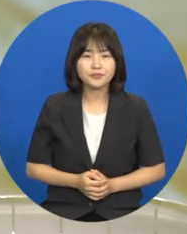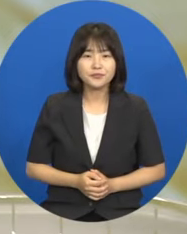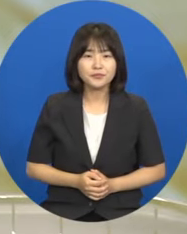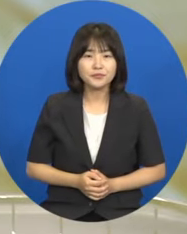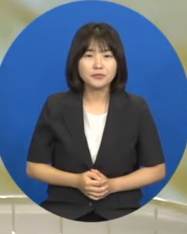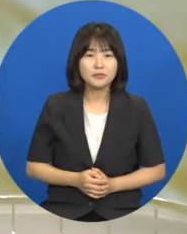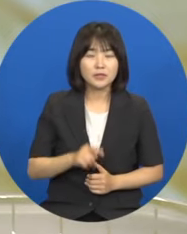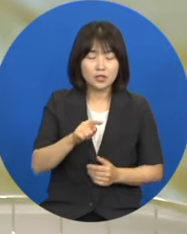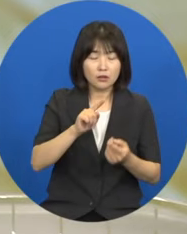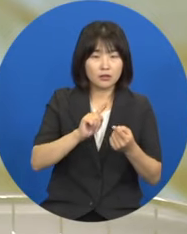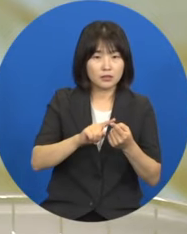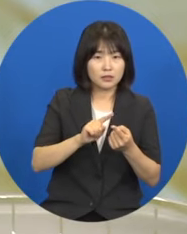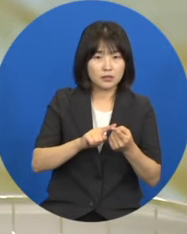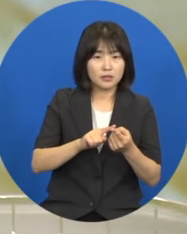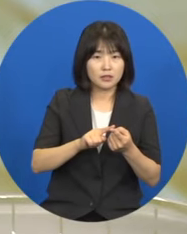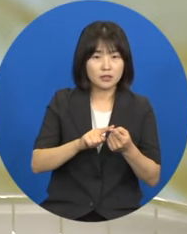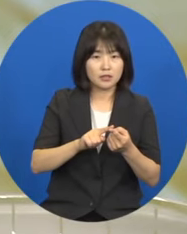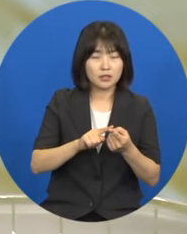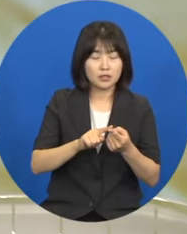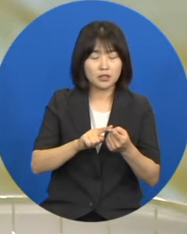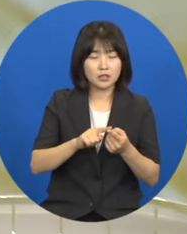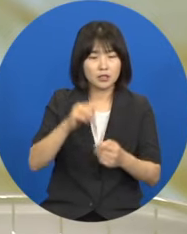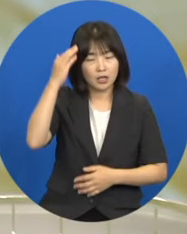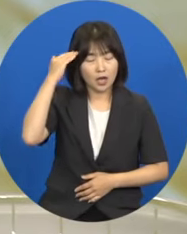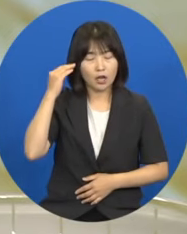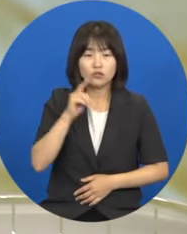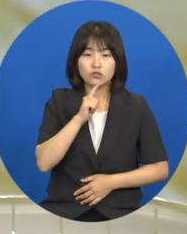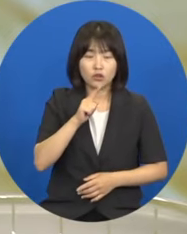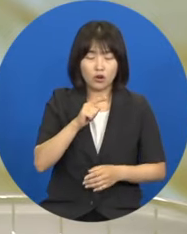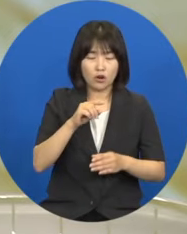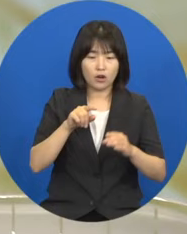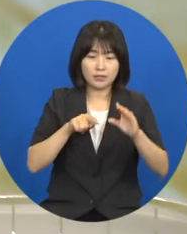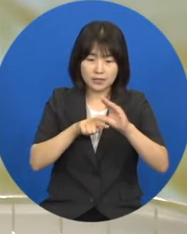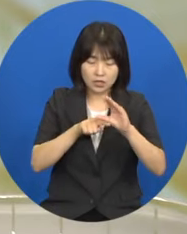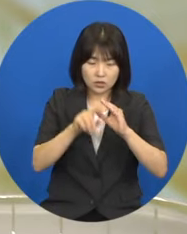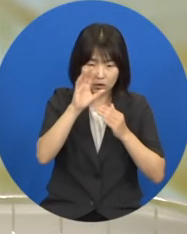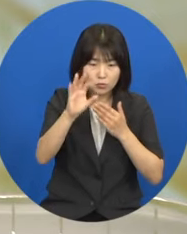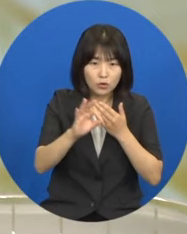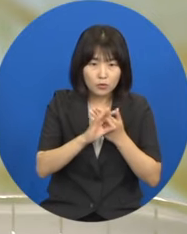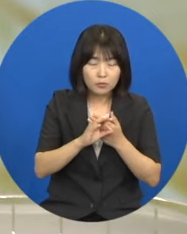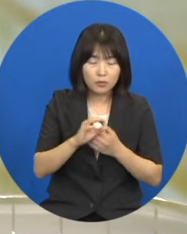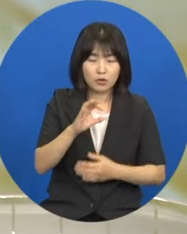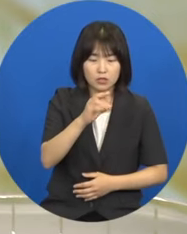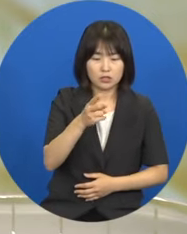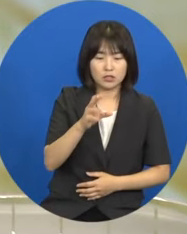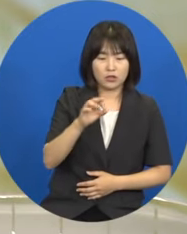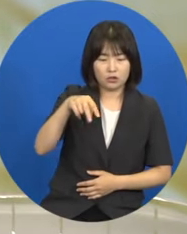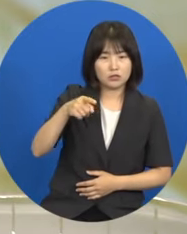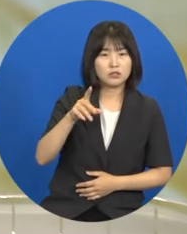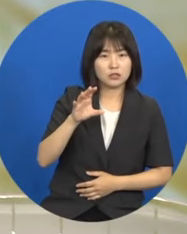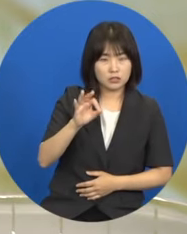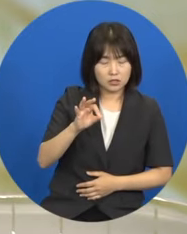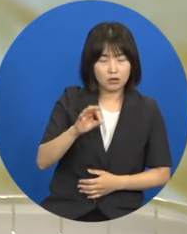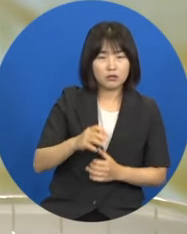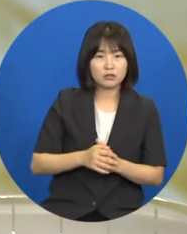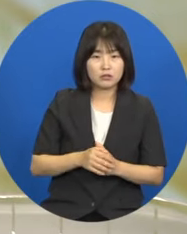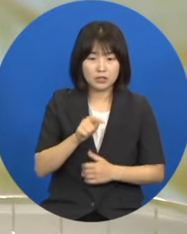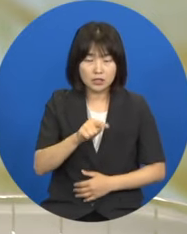현상을 반영하듯이 국어 사전에서도 영성은 신령한 품성이나